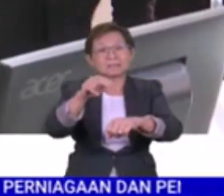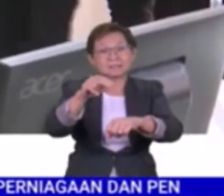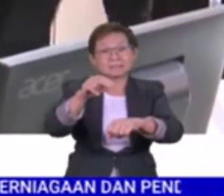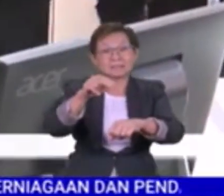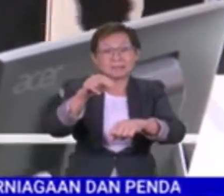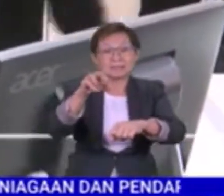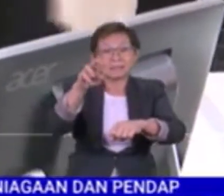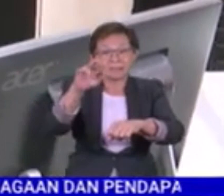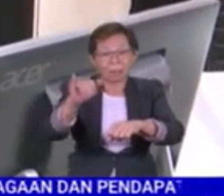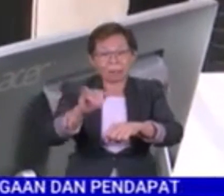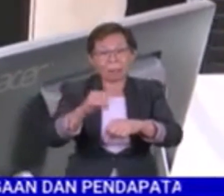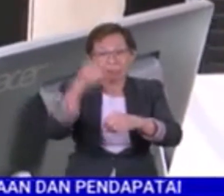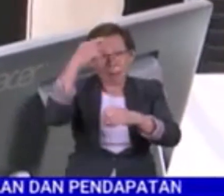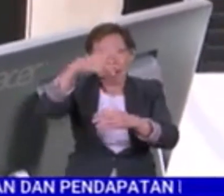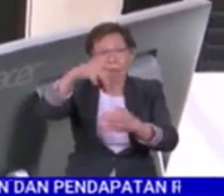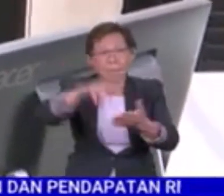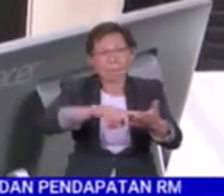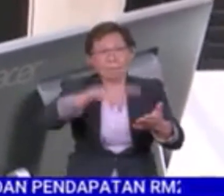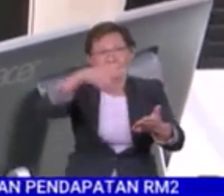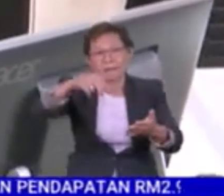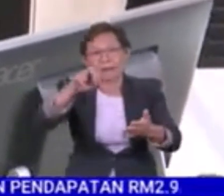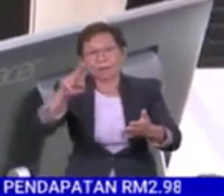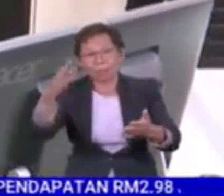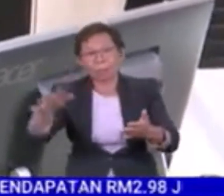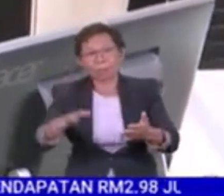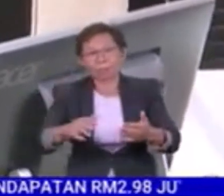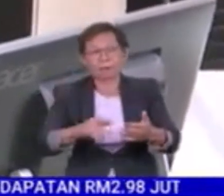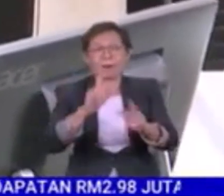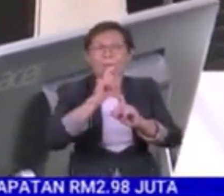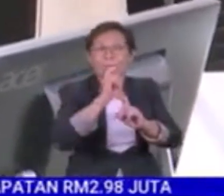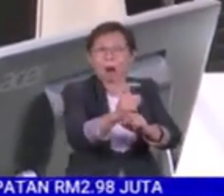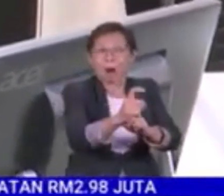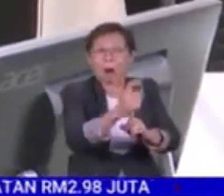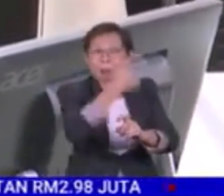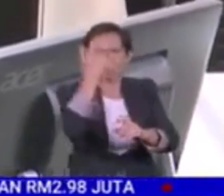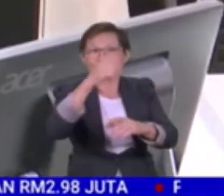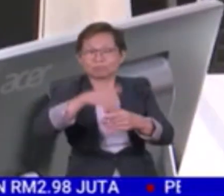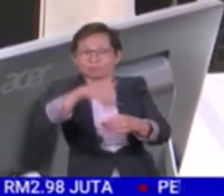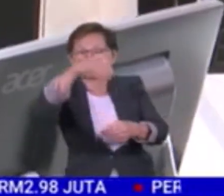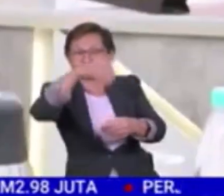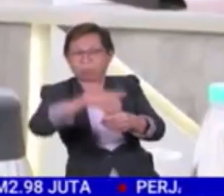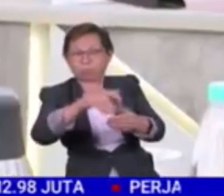pilihan raya PRU ke-15 diberi ganjaran atas undi mereka.